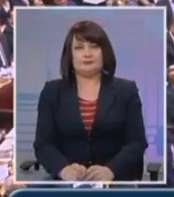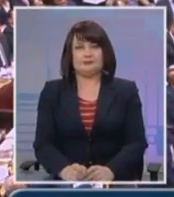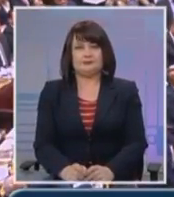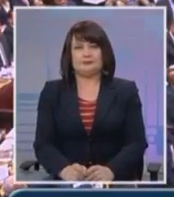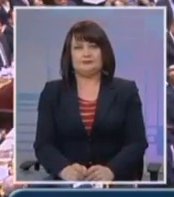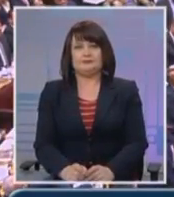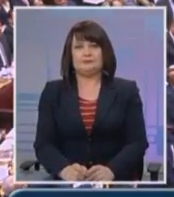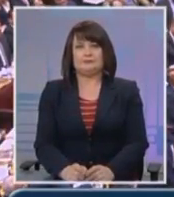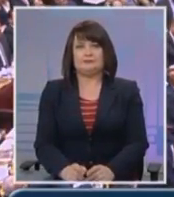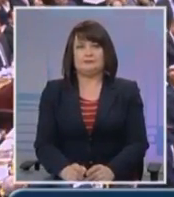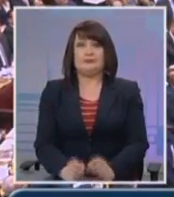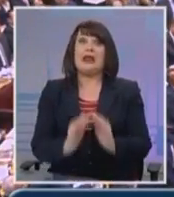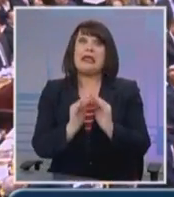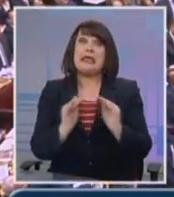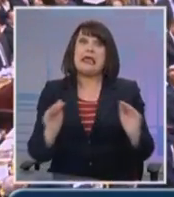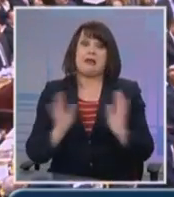Λοιπόν, για αυτό και σήμερα...